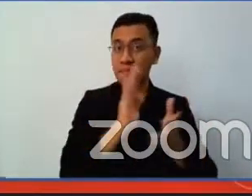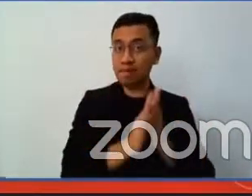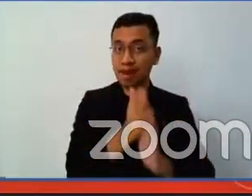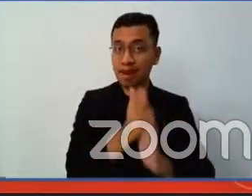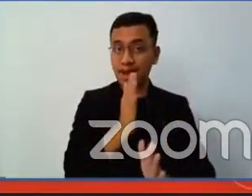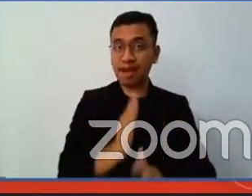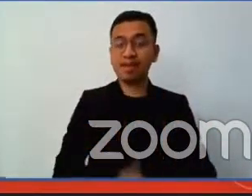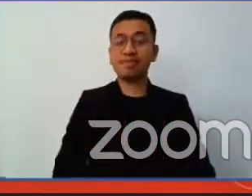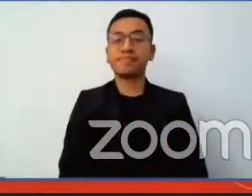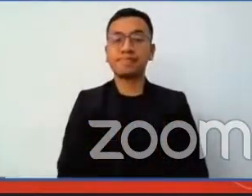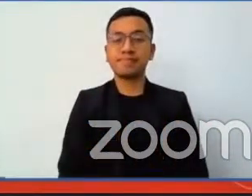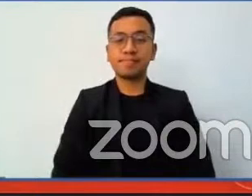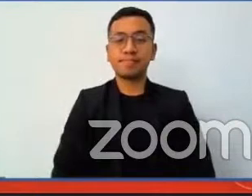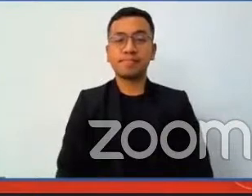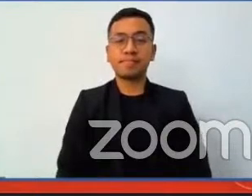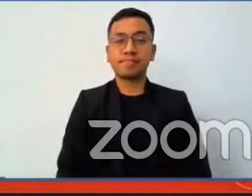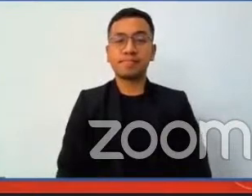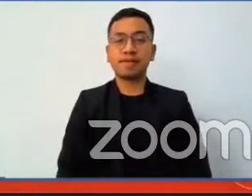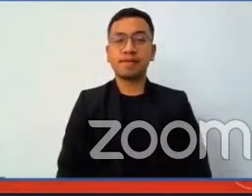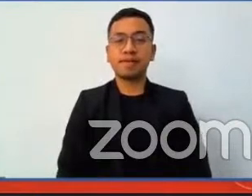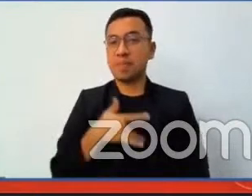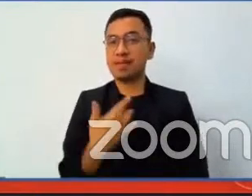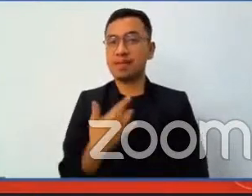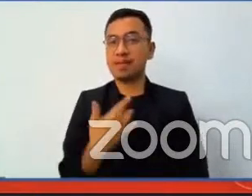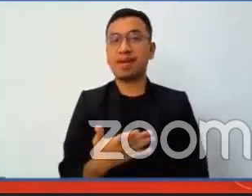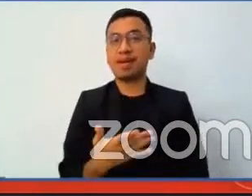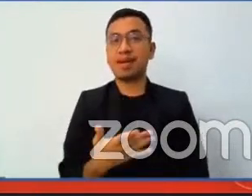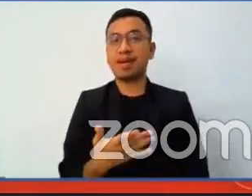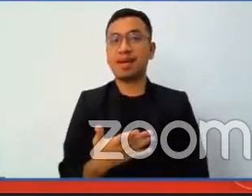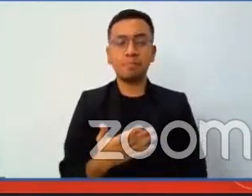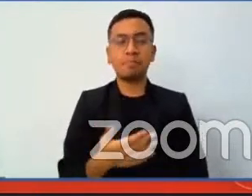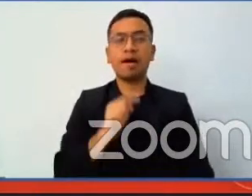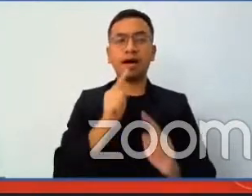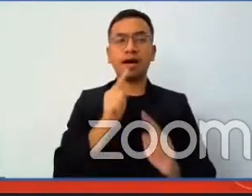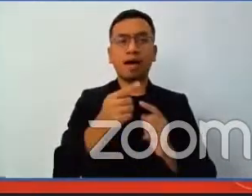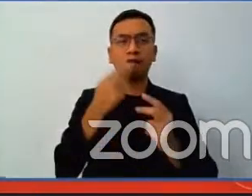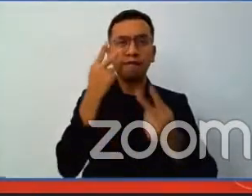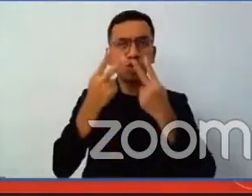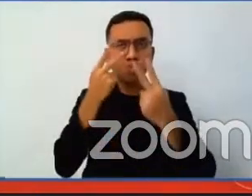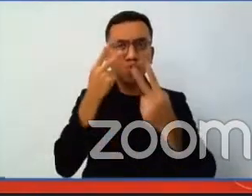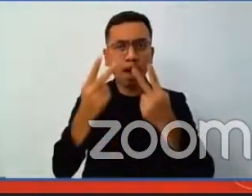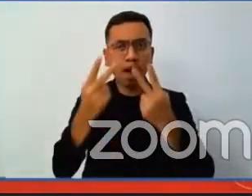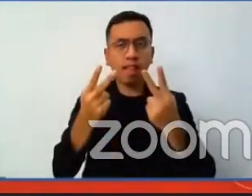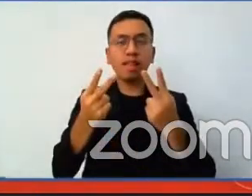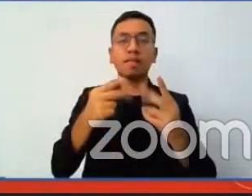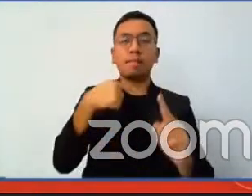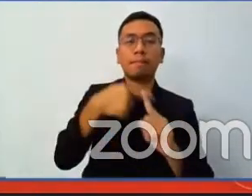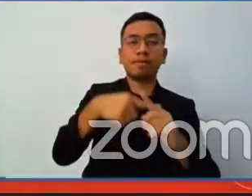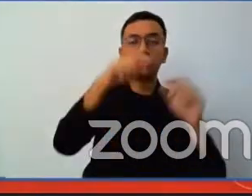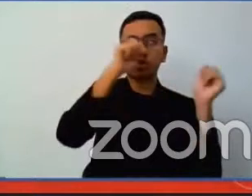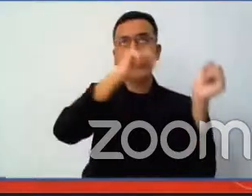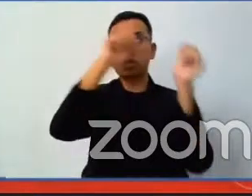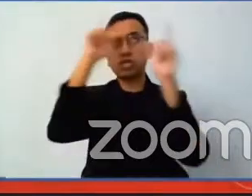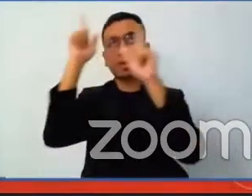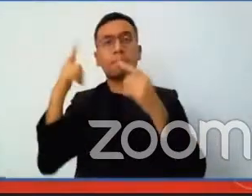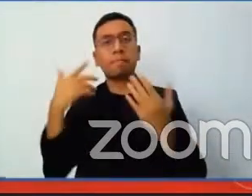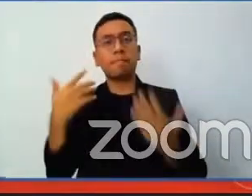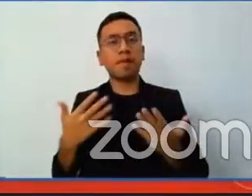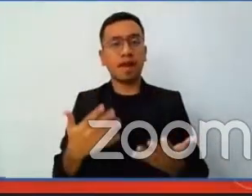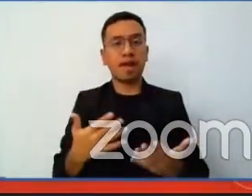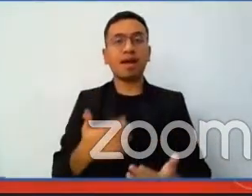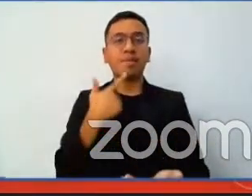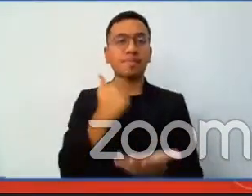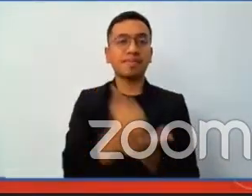yang menurut saya yang sangat membantu adalah adanya visualisasi dan demonstrasi konsep.